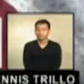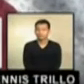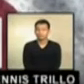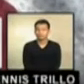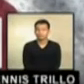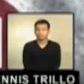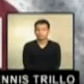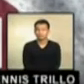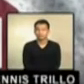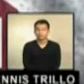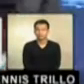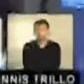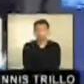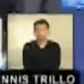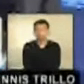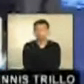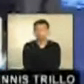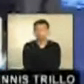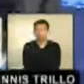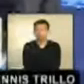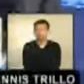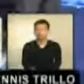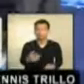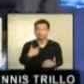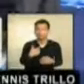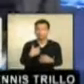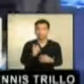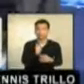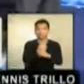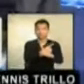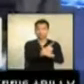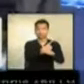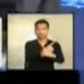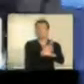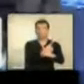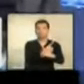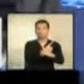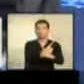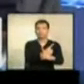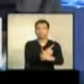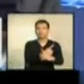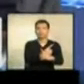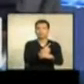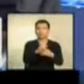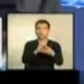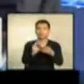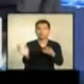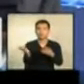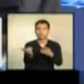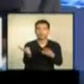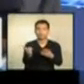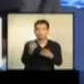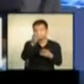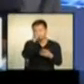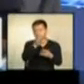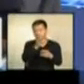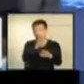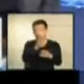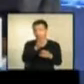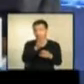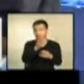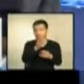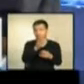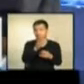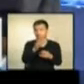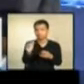At nasabi mo sa akin kanina, self-defense lang talaga. At sinasabi nga ng inyong mga magulang, kayo